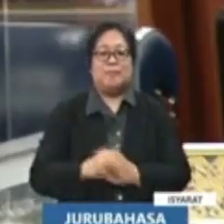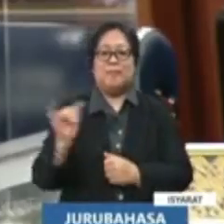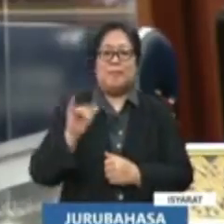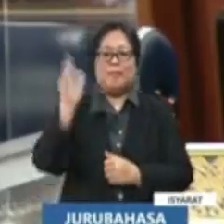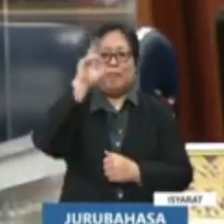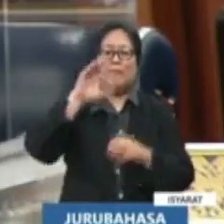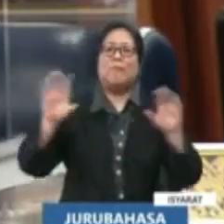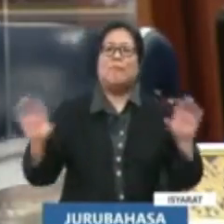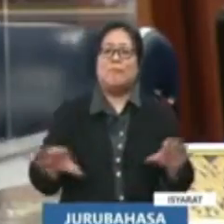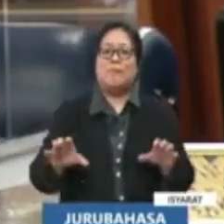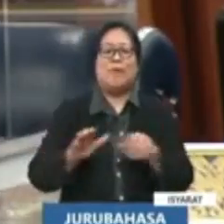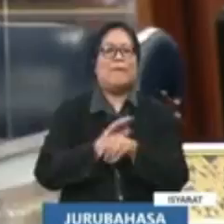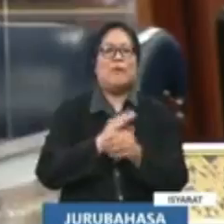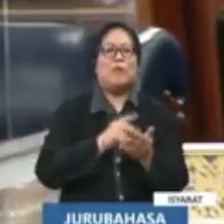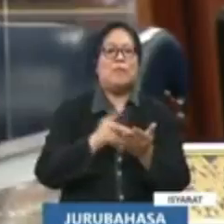melaksanakan